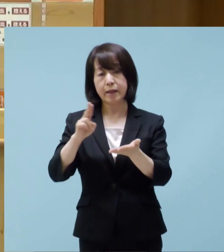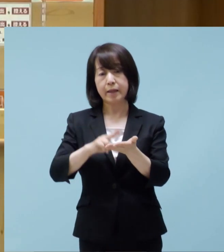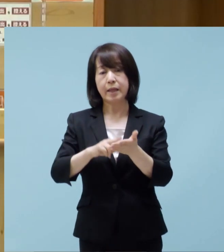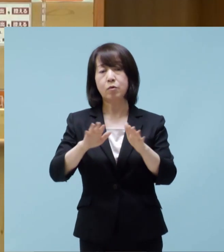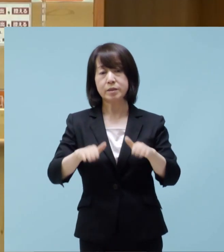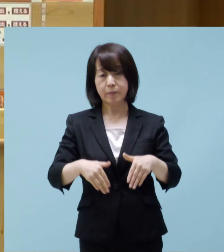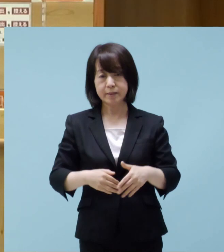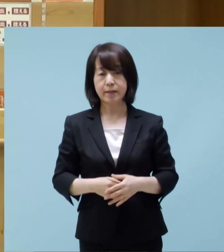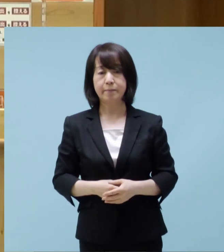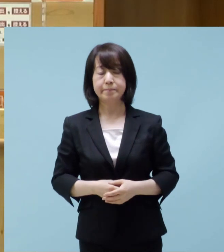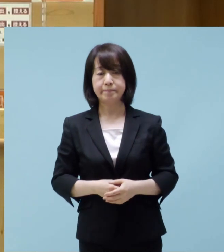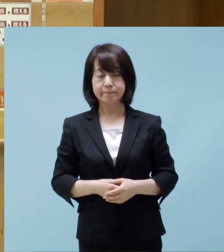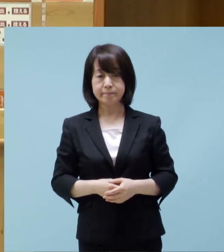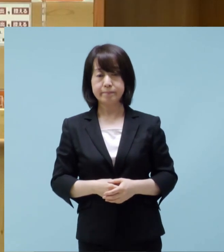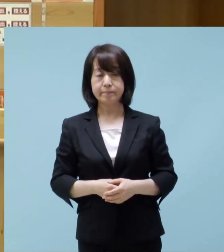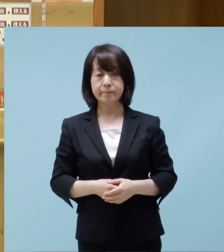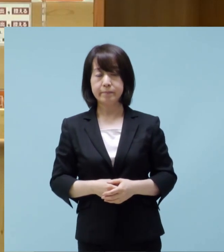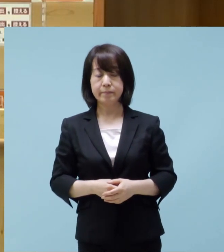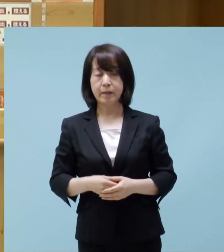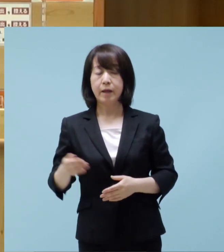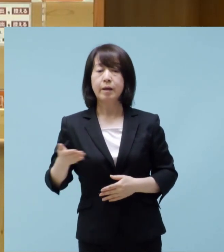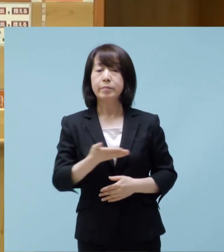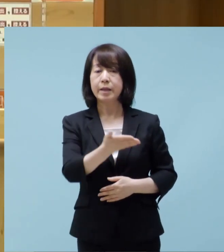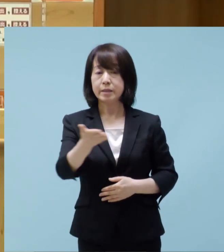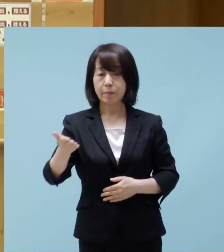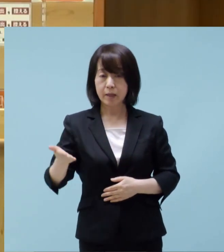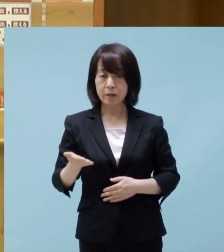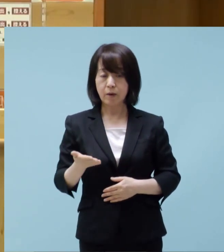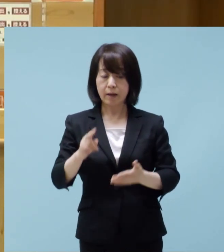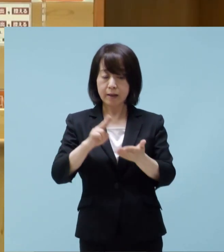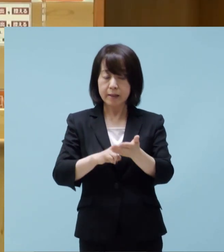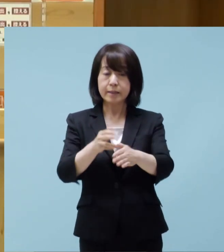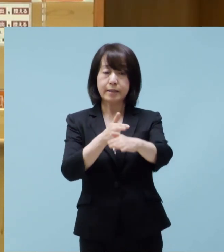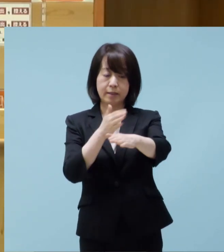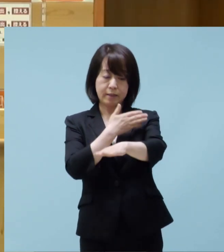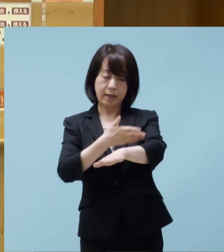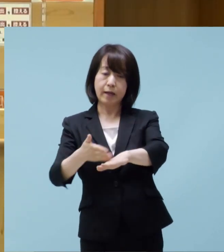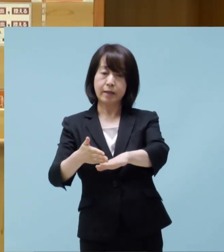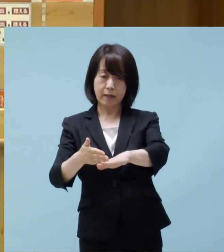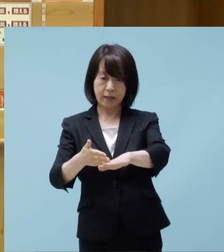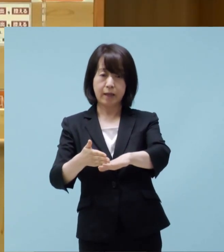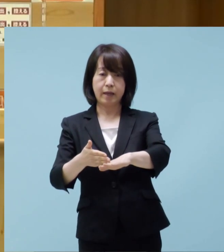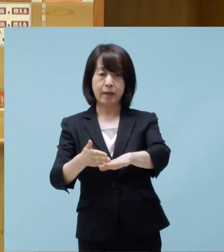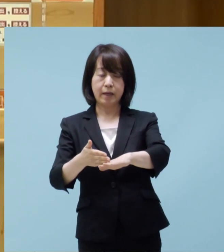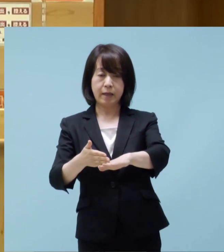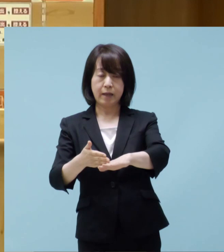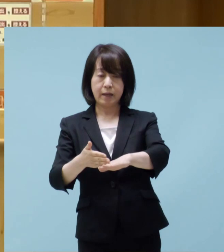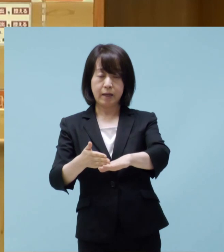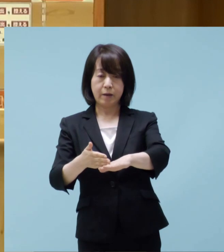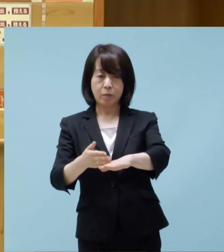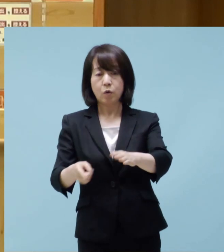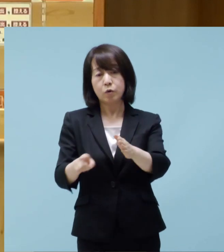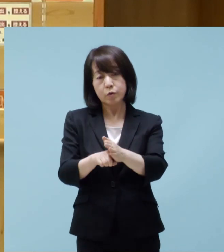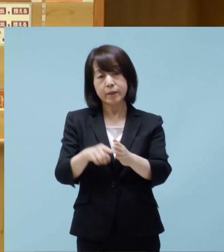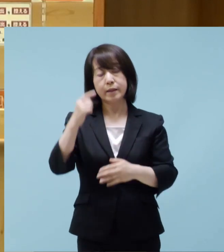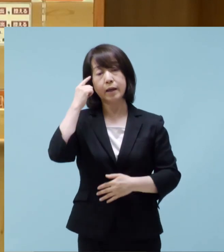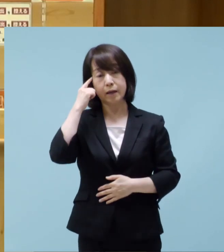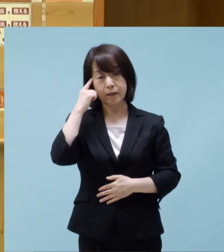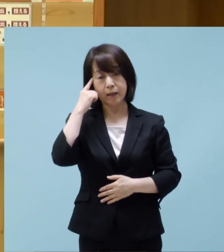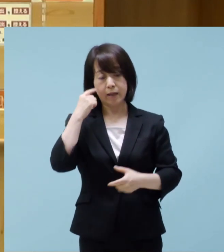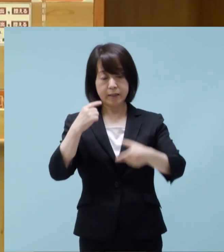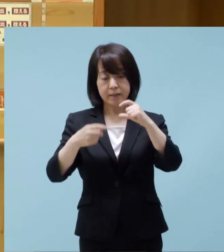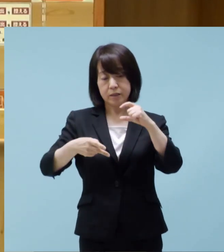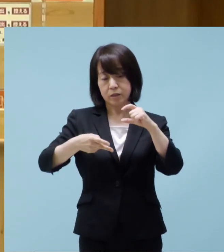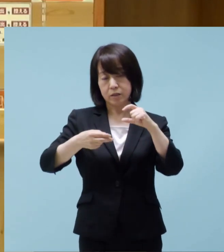様にそのような背景のもと決定された今回の措置についてですね、飲食店の皆様のみ